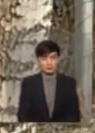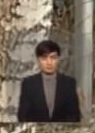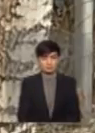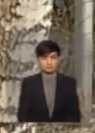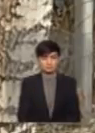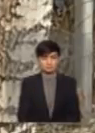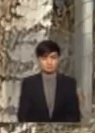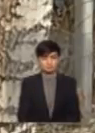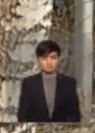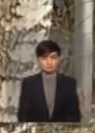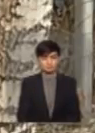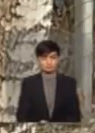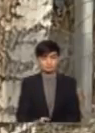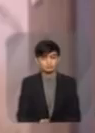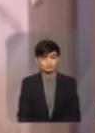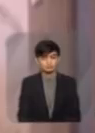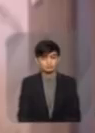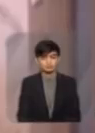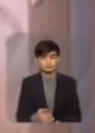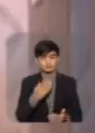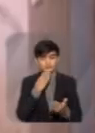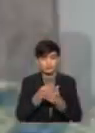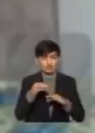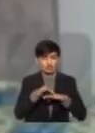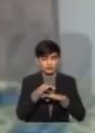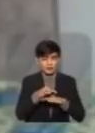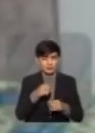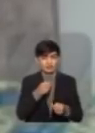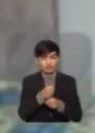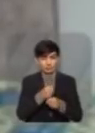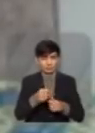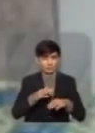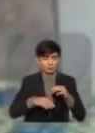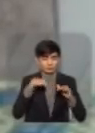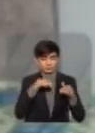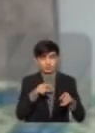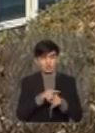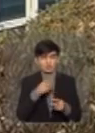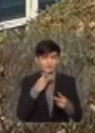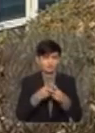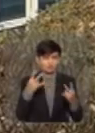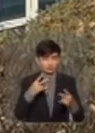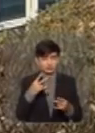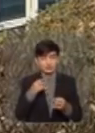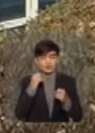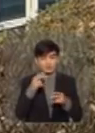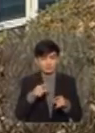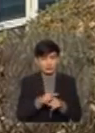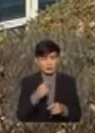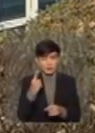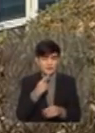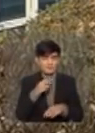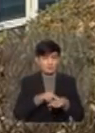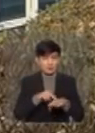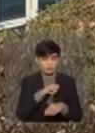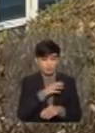қоғамдағы ұят деген мәселе. Ойбай, ел жұрт не дейді? Әйеліне қол көтеретіндерді түрмеге қамау керек пе? Первый вызов полицию